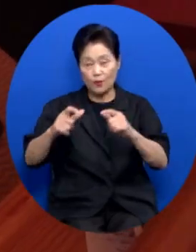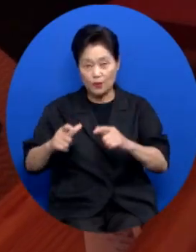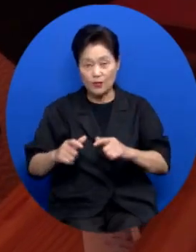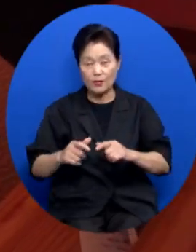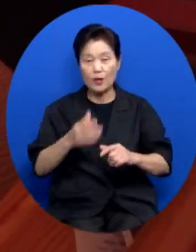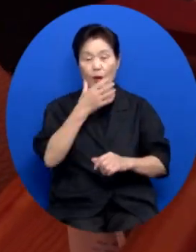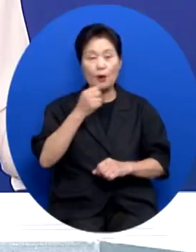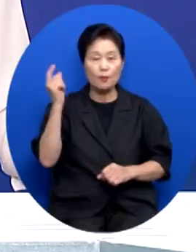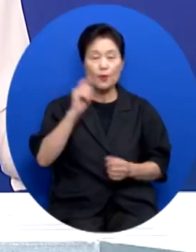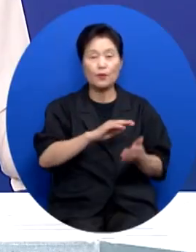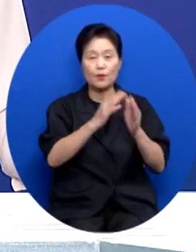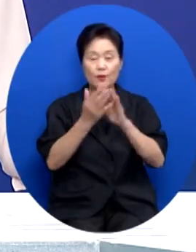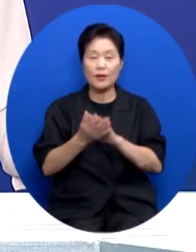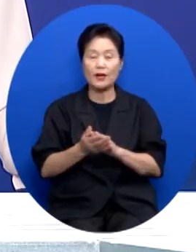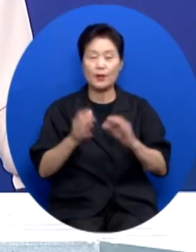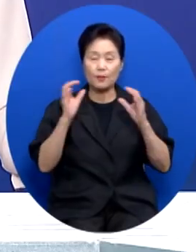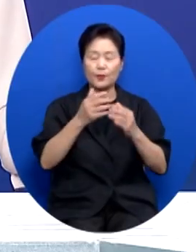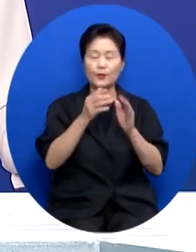기도했습니다.